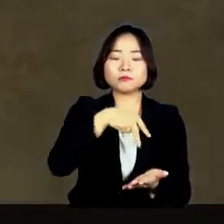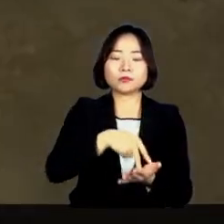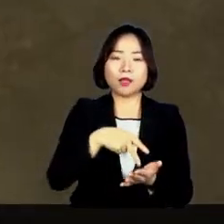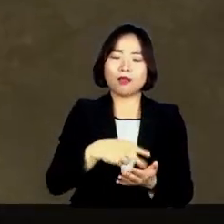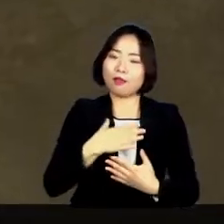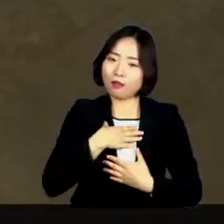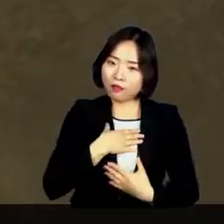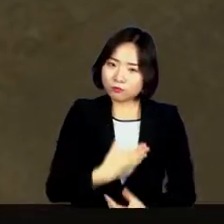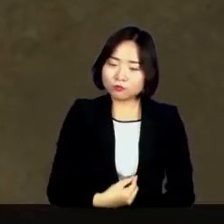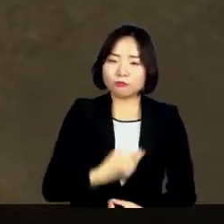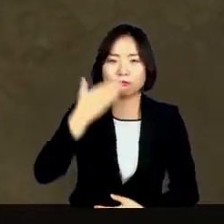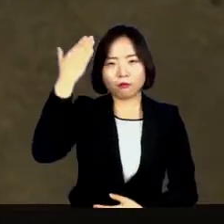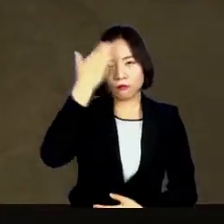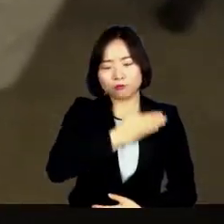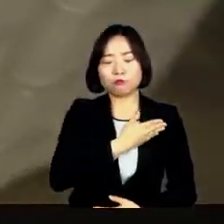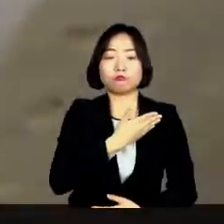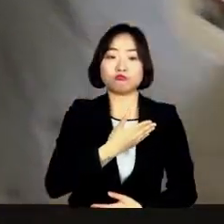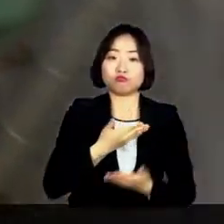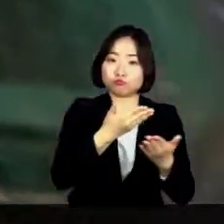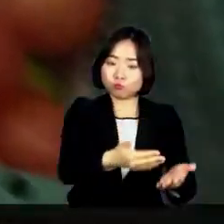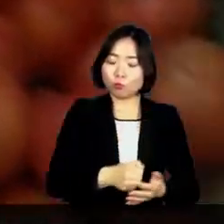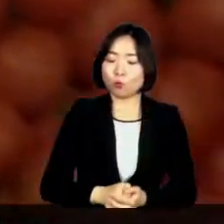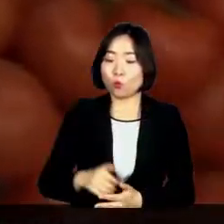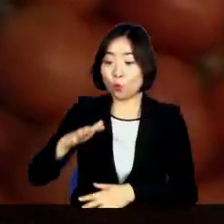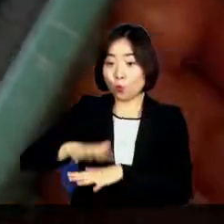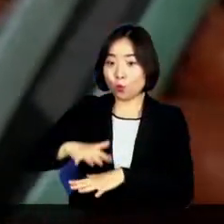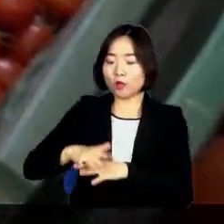소비자에게는 신선하고 안전한 농산물을 제공하고